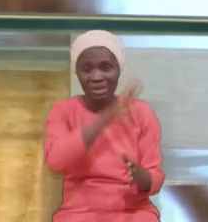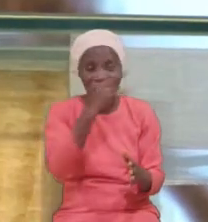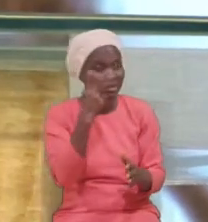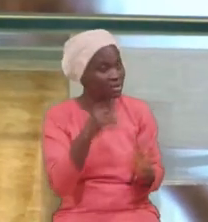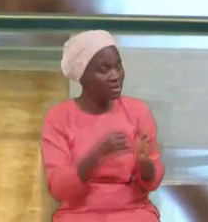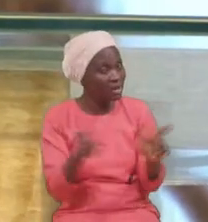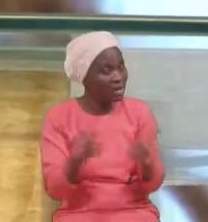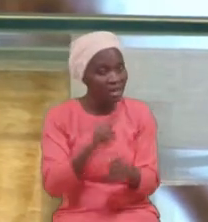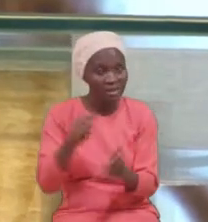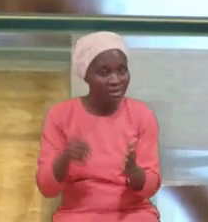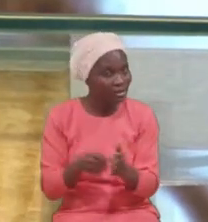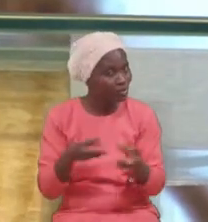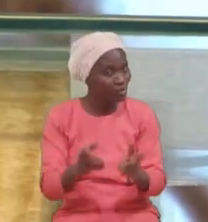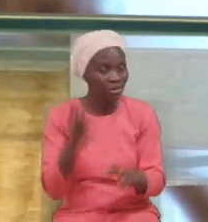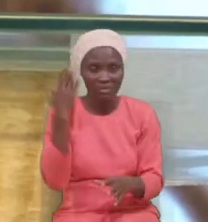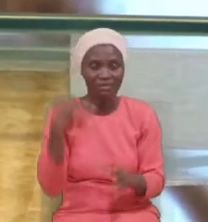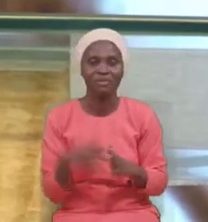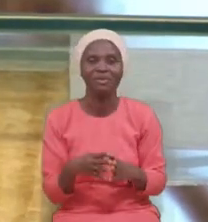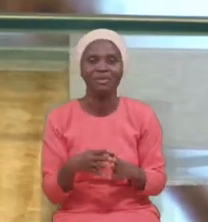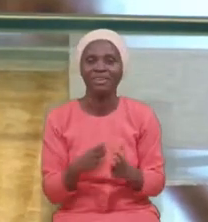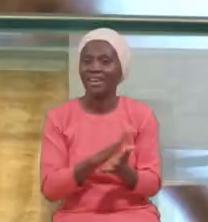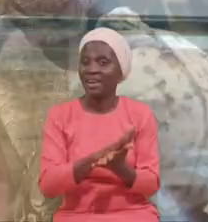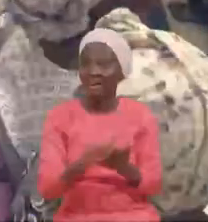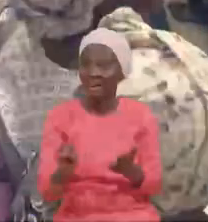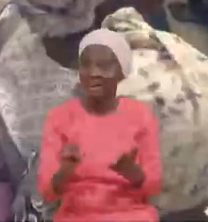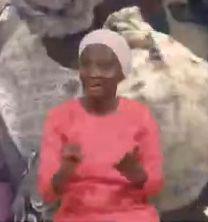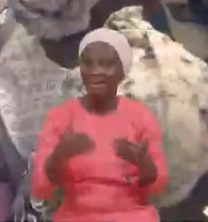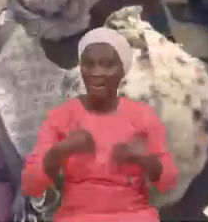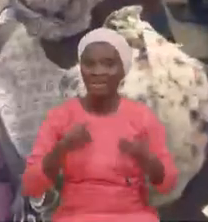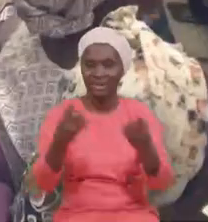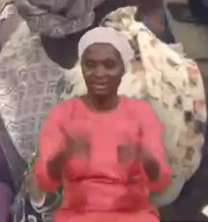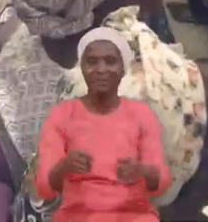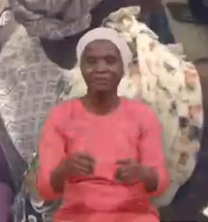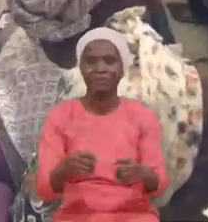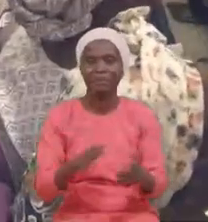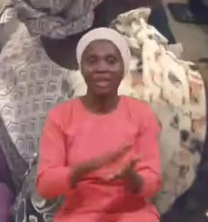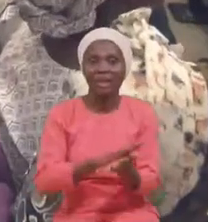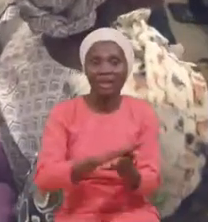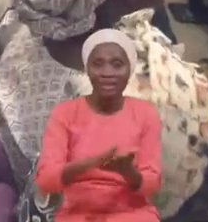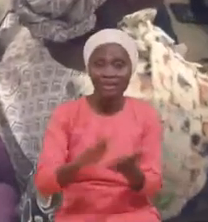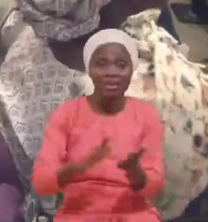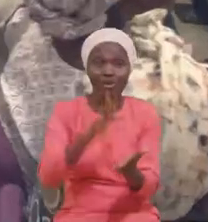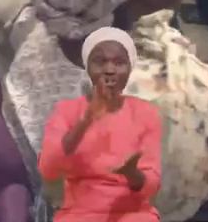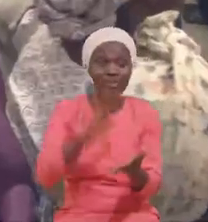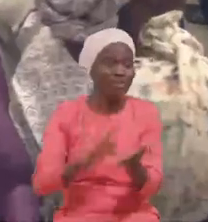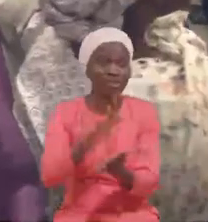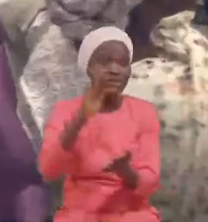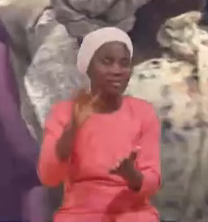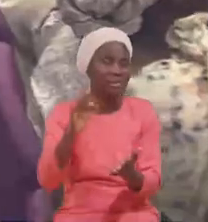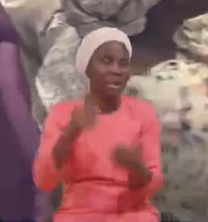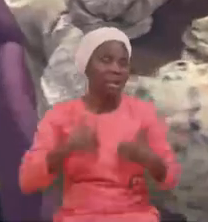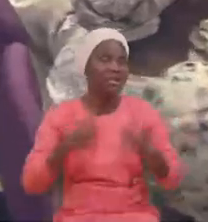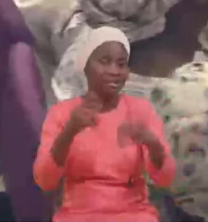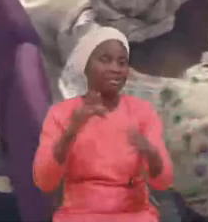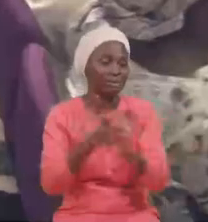il n'avait jamais rien vu de pareil. La purification est venue. Je dis, la purification est